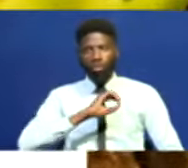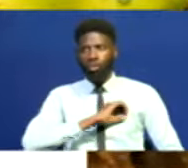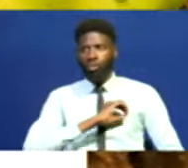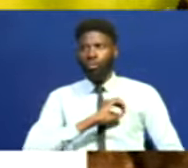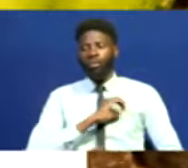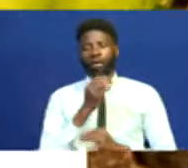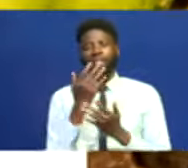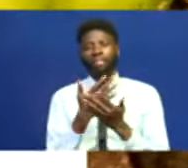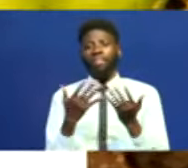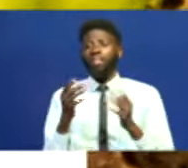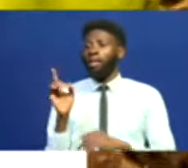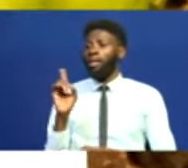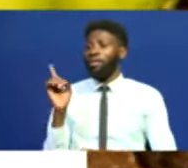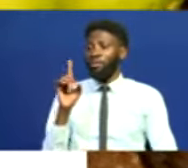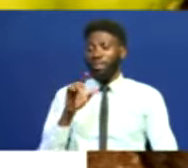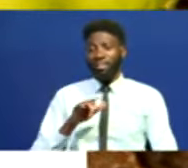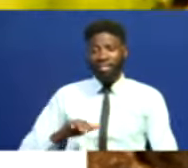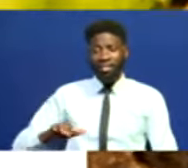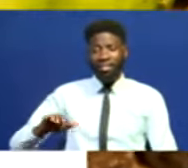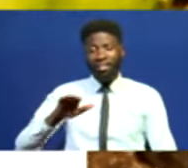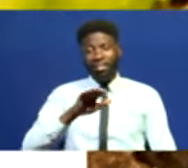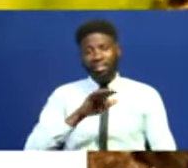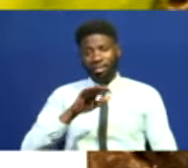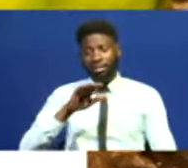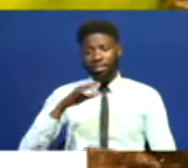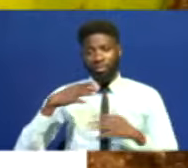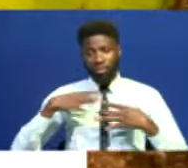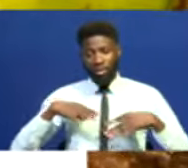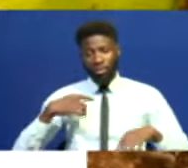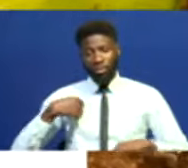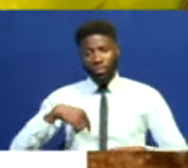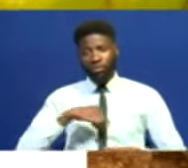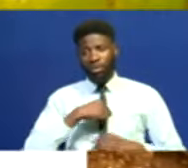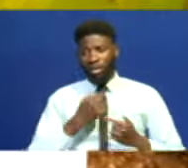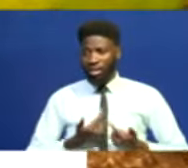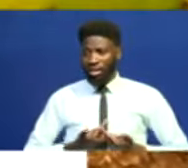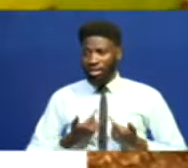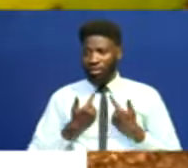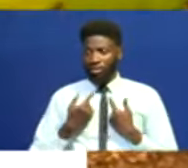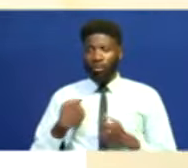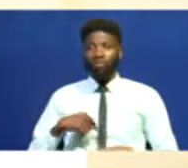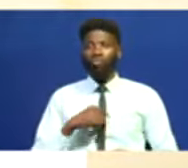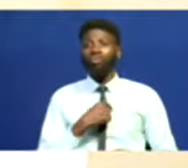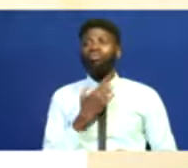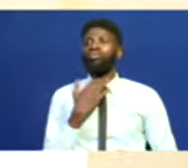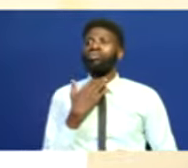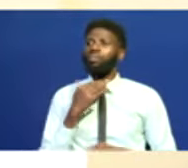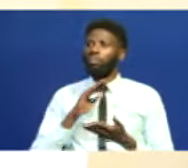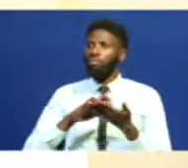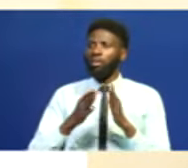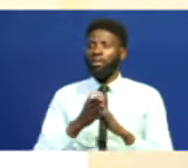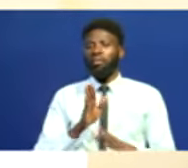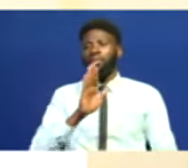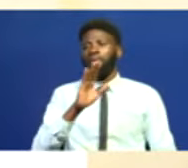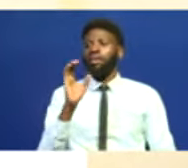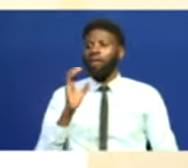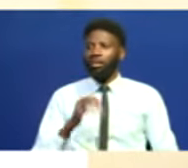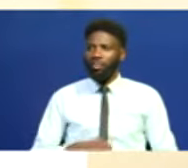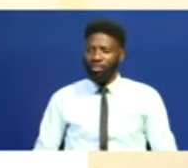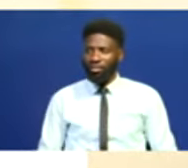Hii Nairobi hii, sisi wenye tunakaa hapo, ni watu milioni tano. Wenye hawana shamba.